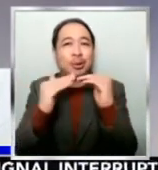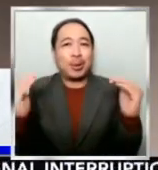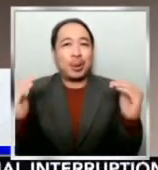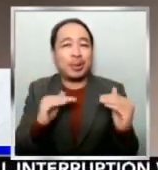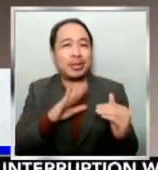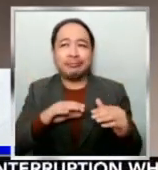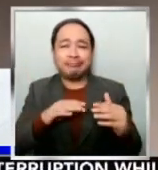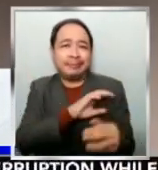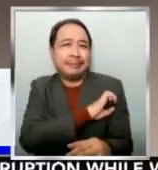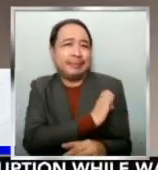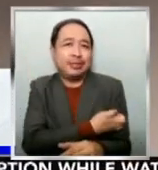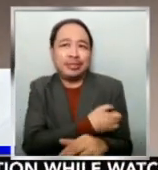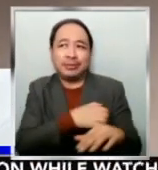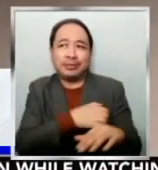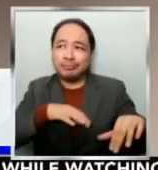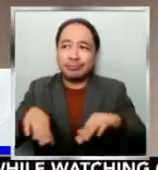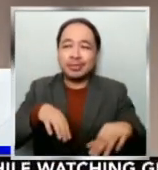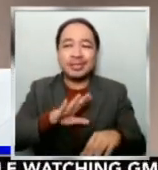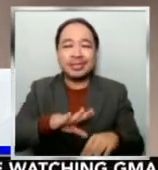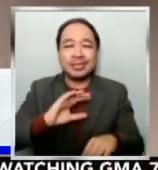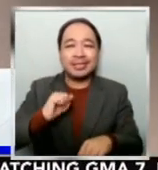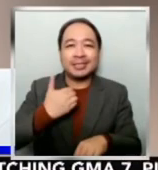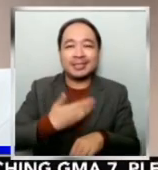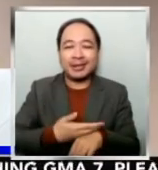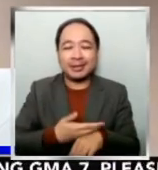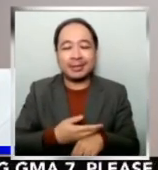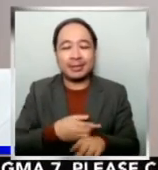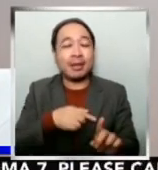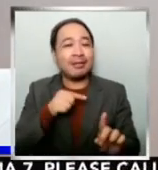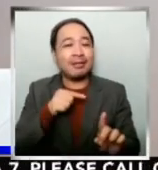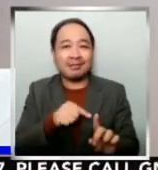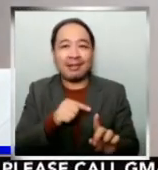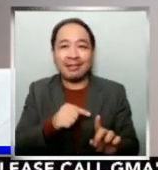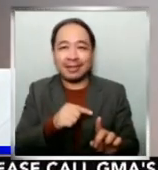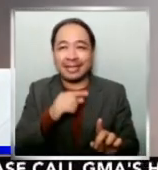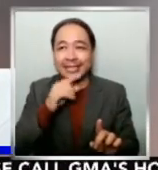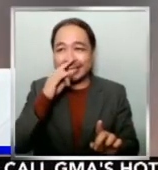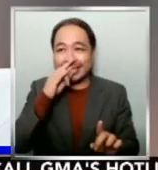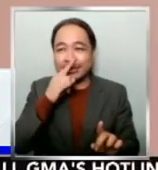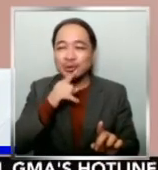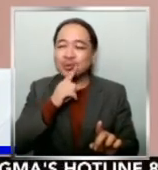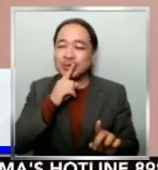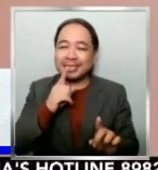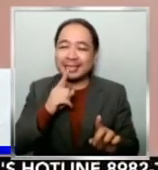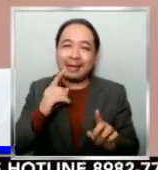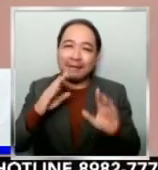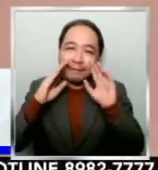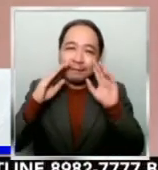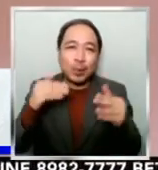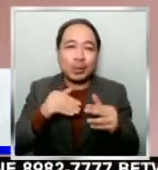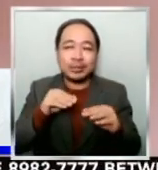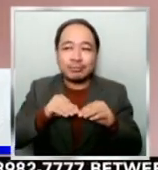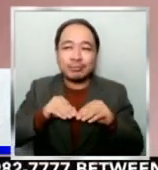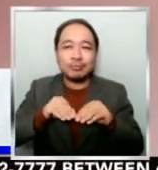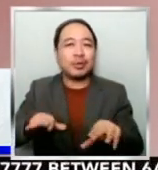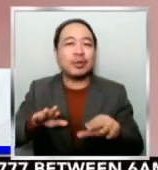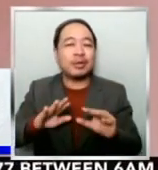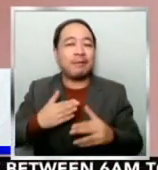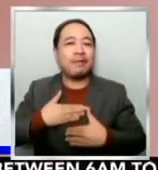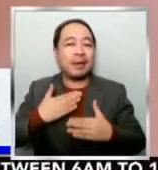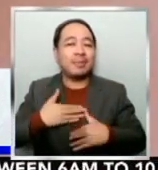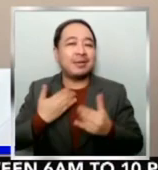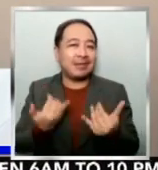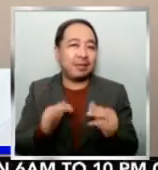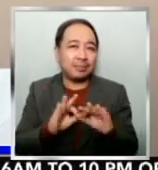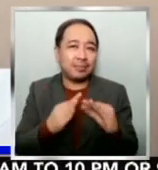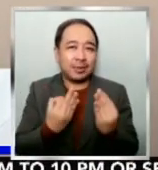Tali. Si Tali raw ang sentro ng pagpapasaya sa kanilang tahanan ngayon. Sa pagising pa lang ng bunso sa